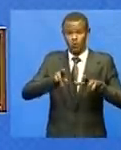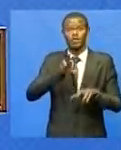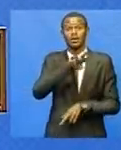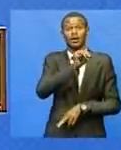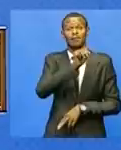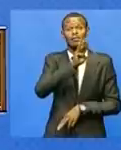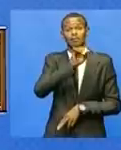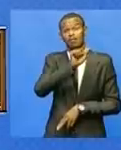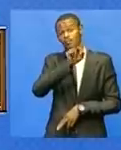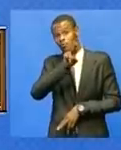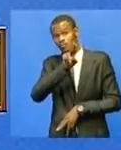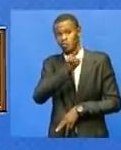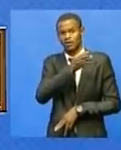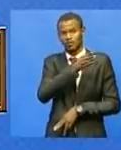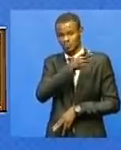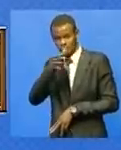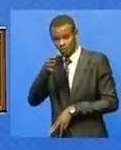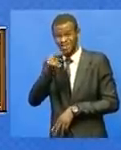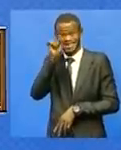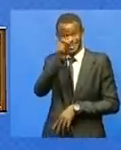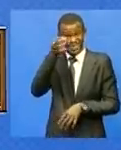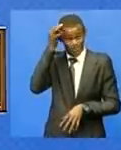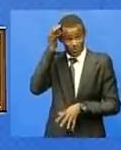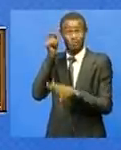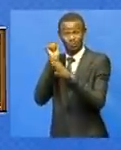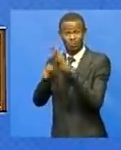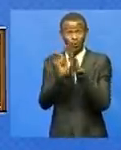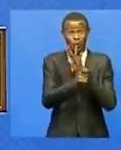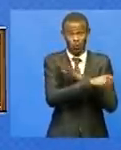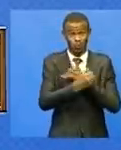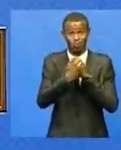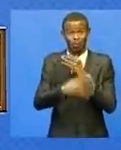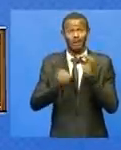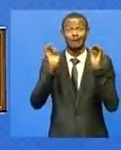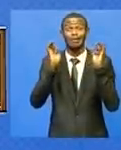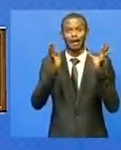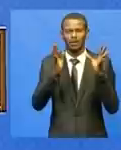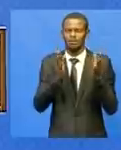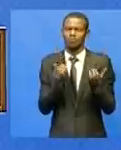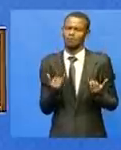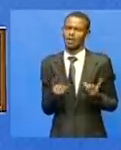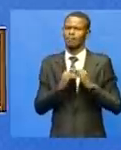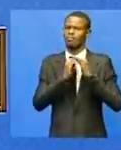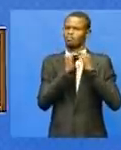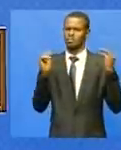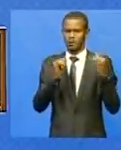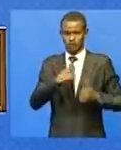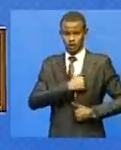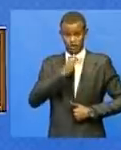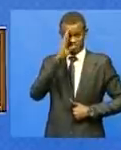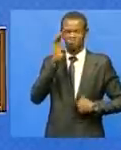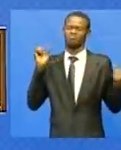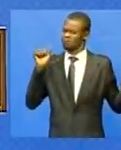célèbre triangle de la mort, a été totalement pacifié et séjour sous entier contrôle de l'armée